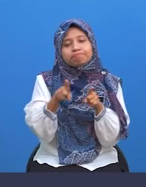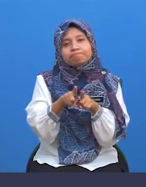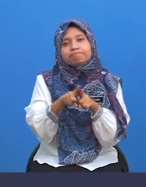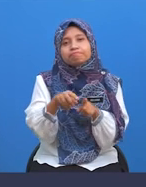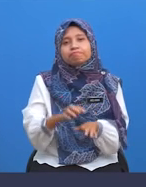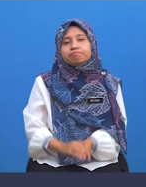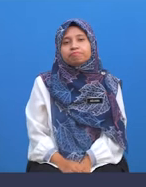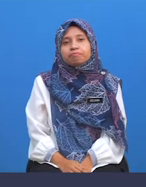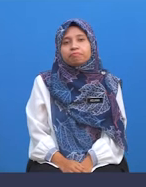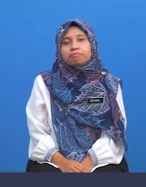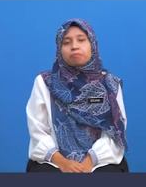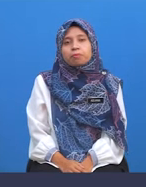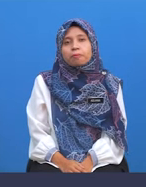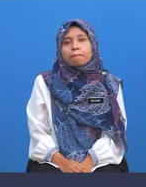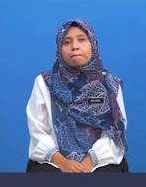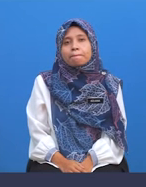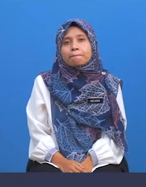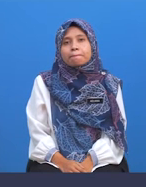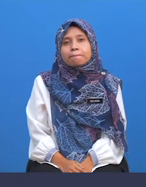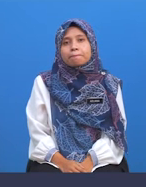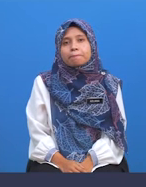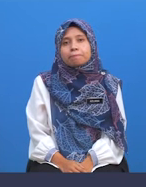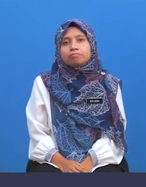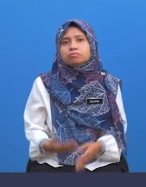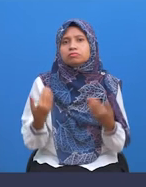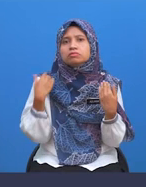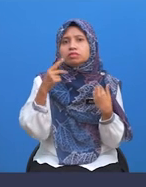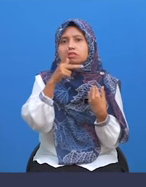Masa telah tamat. Mari kita semak jawapan kita bersama.